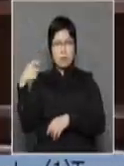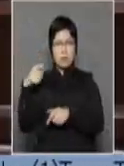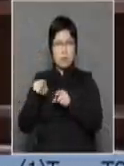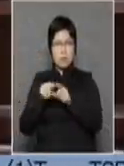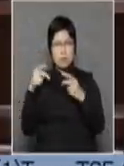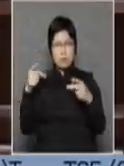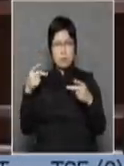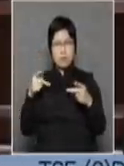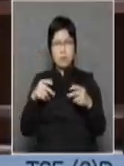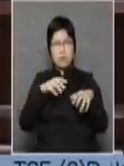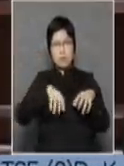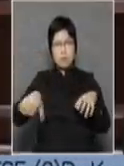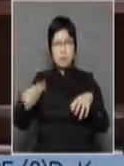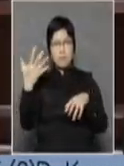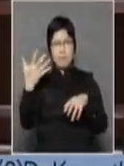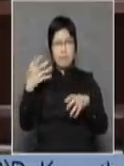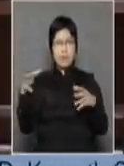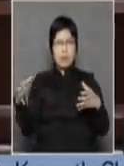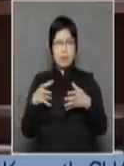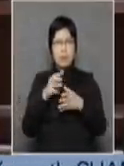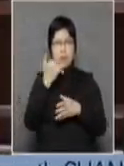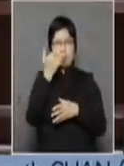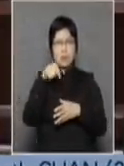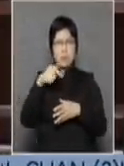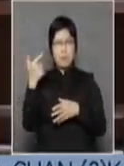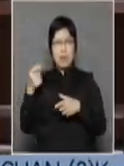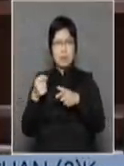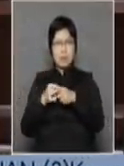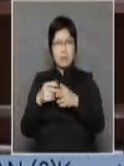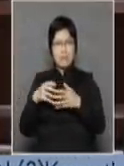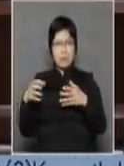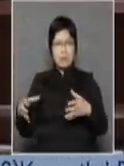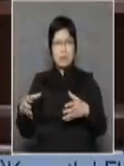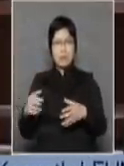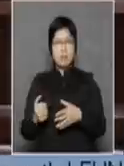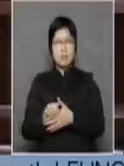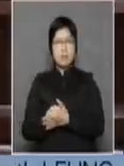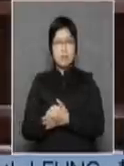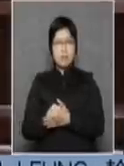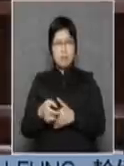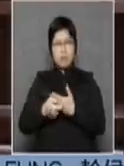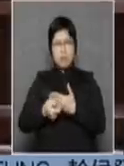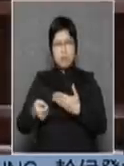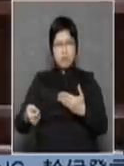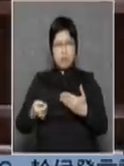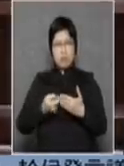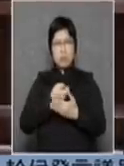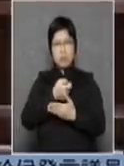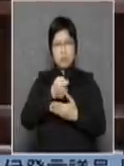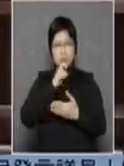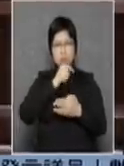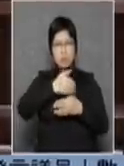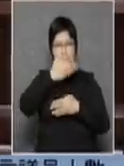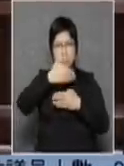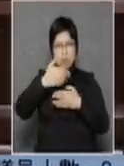門5幅合共 6.8 公頃的熟地，周邊早已有完備的規劃